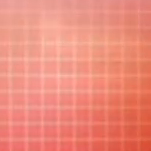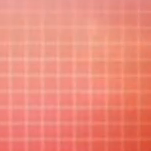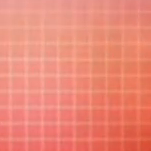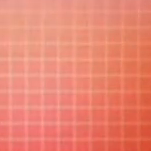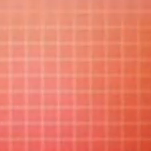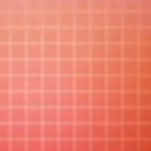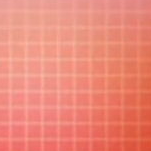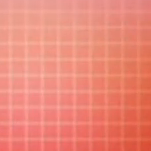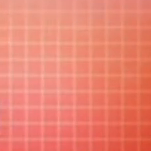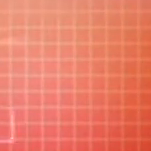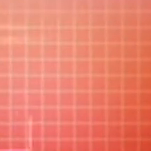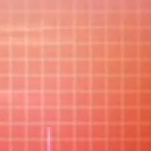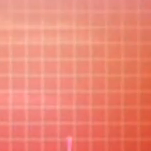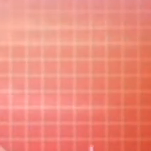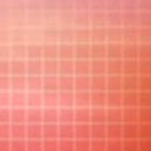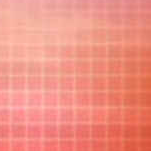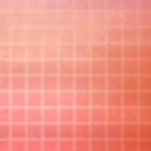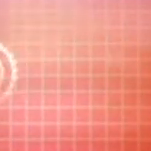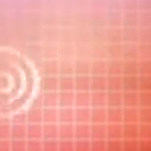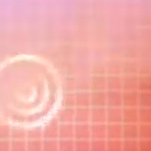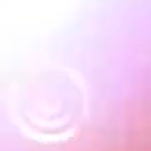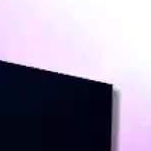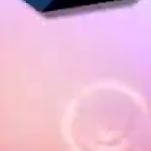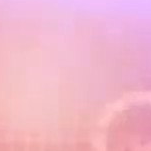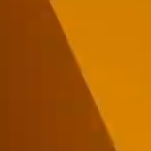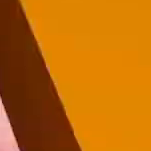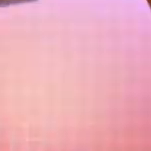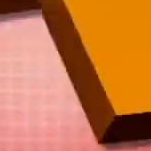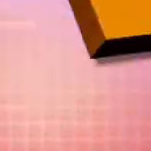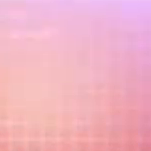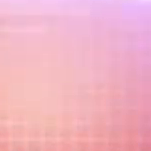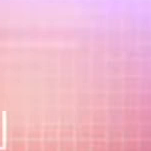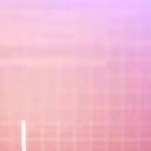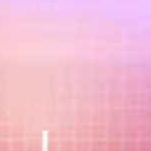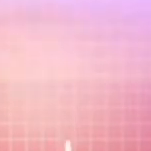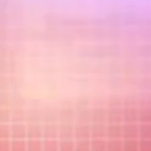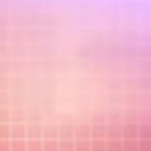tweet 아 아 아 으